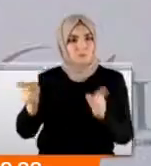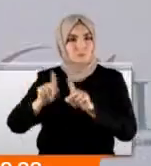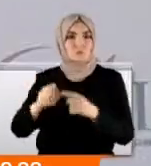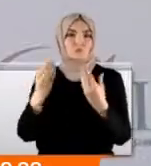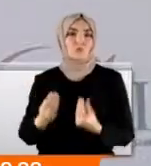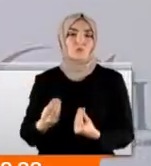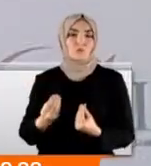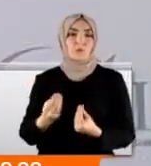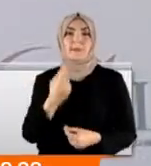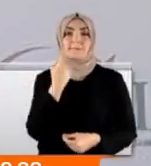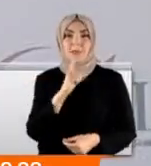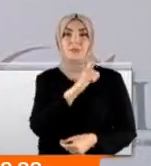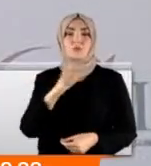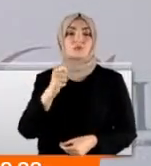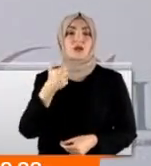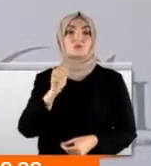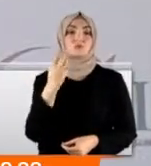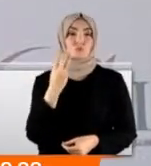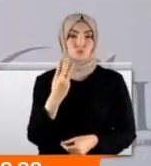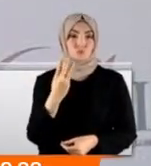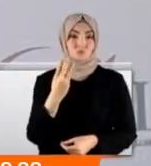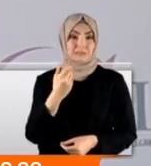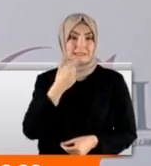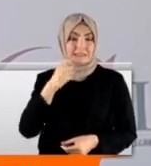1963'te silah zoruyla bozulan,